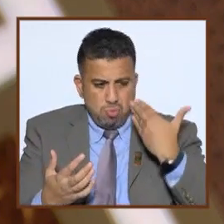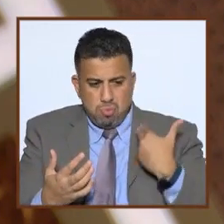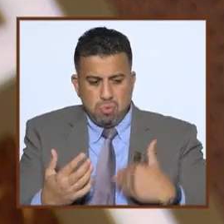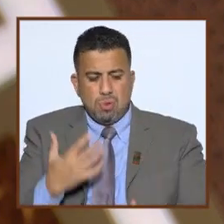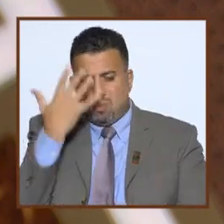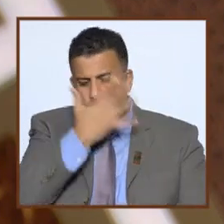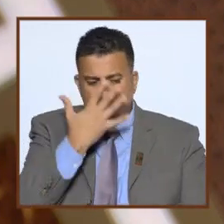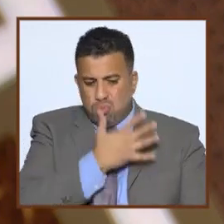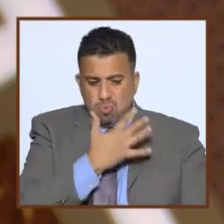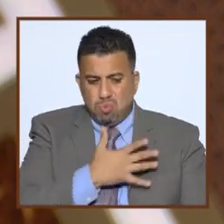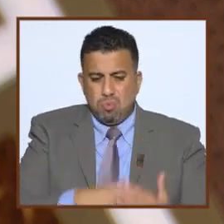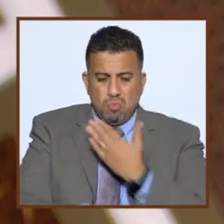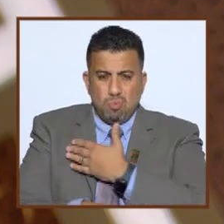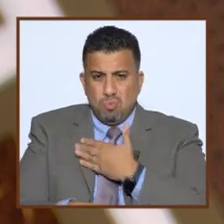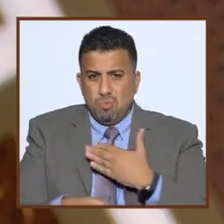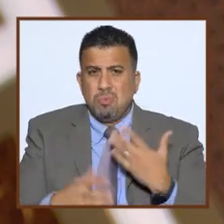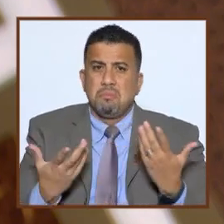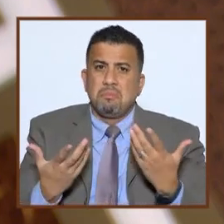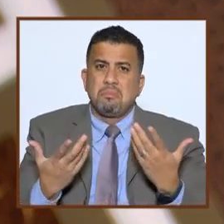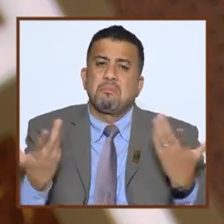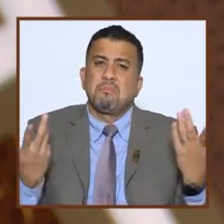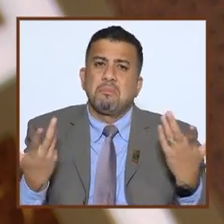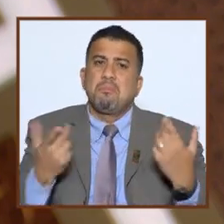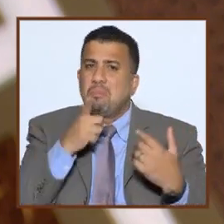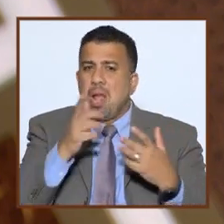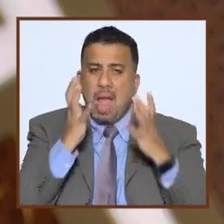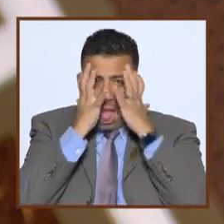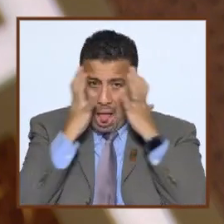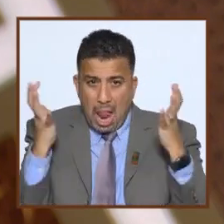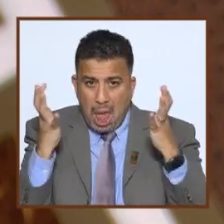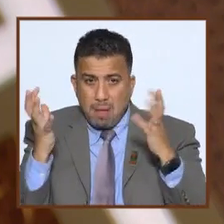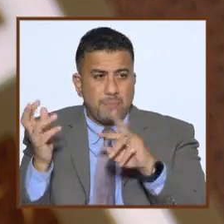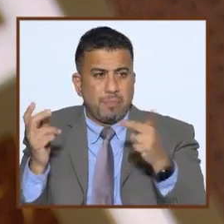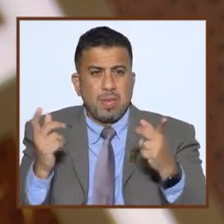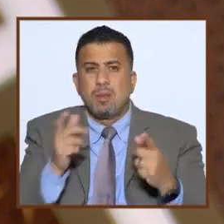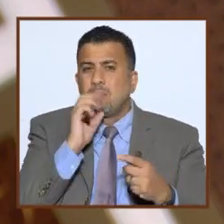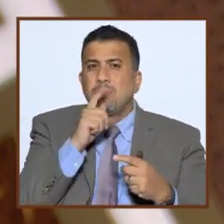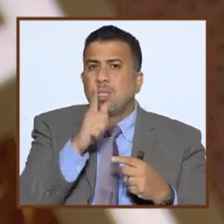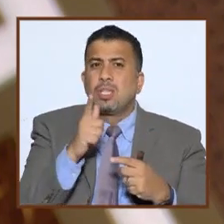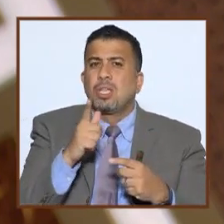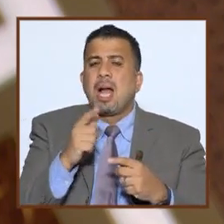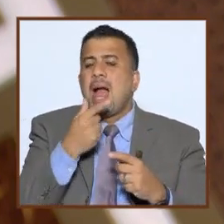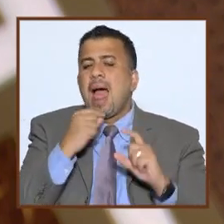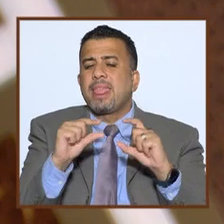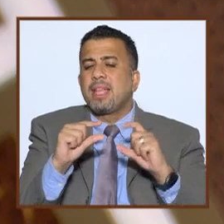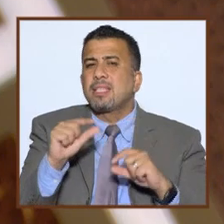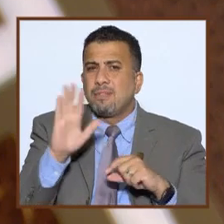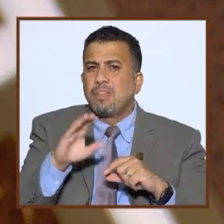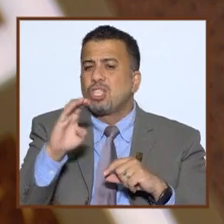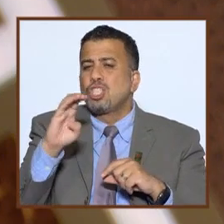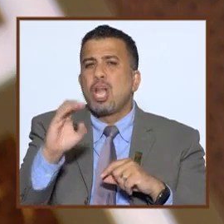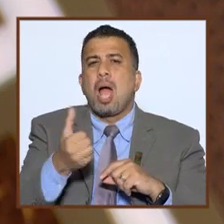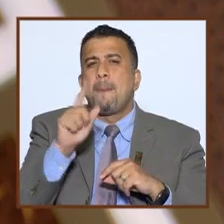طهارتين في عمل واحد لكن بعض العلماء ذهب في حديث جابر اللي في سنن ابي داود ان ان قال